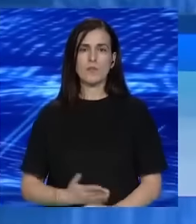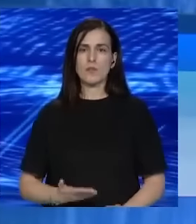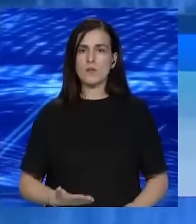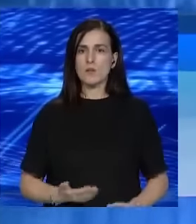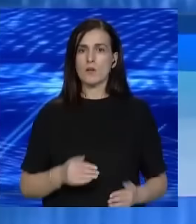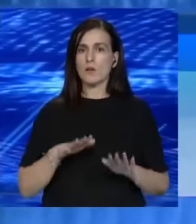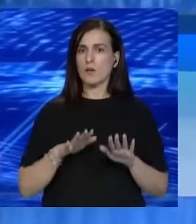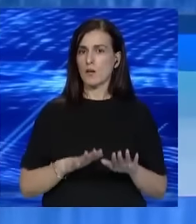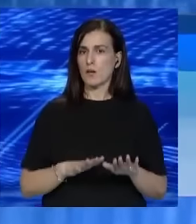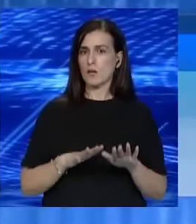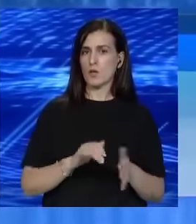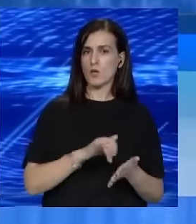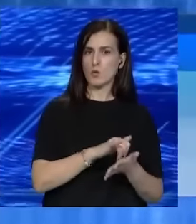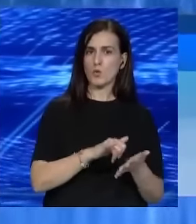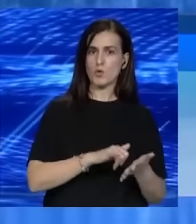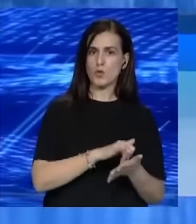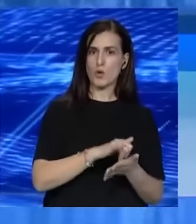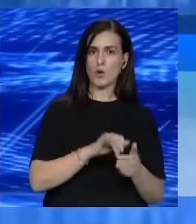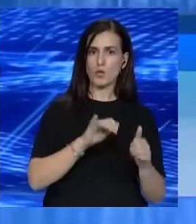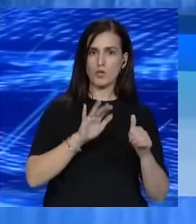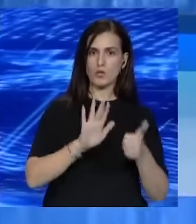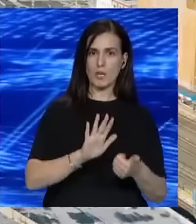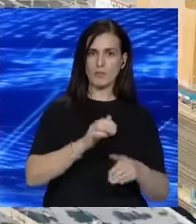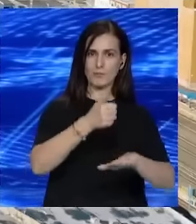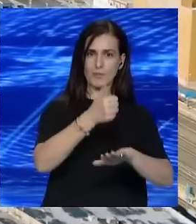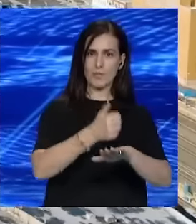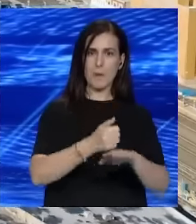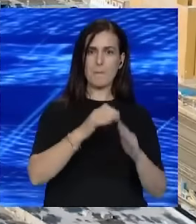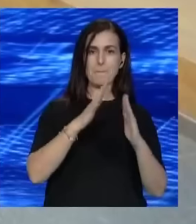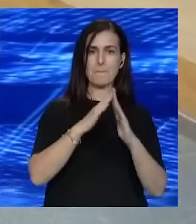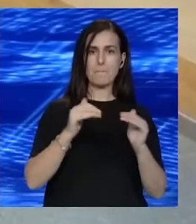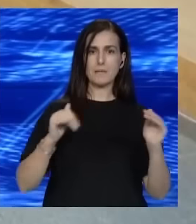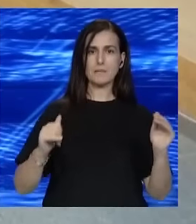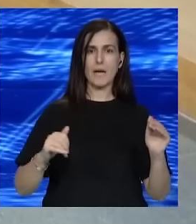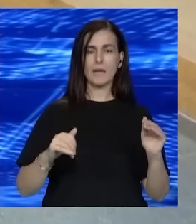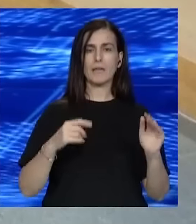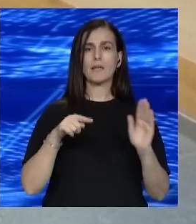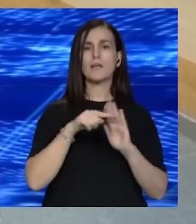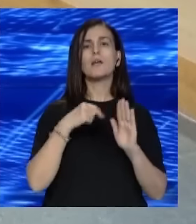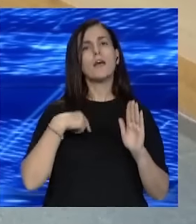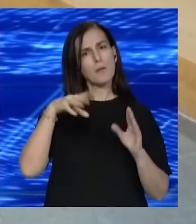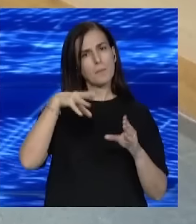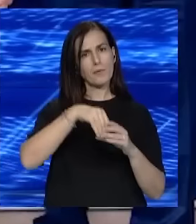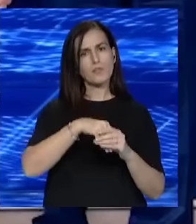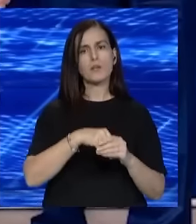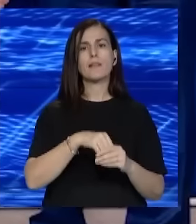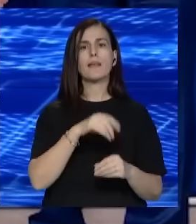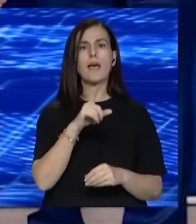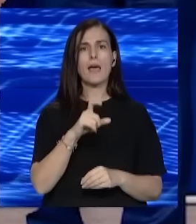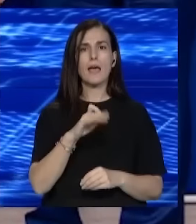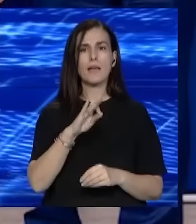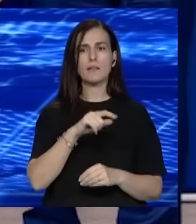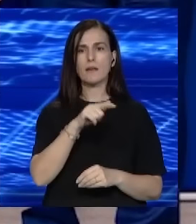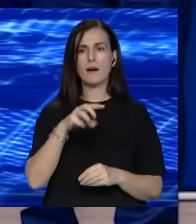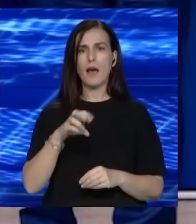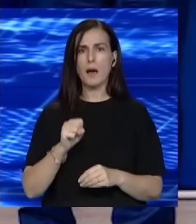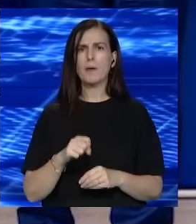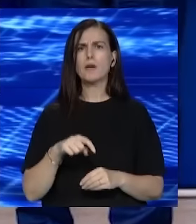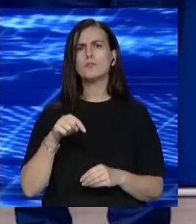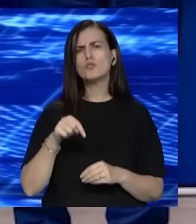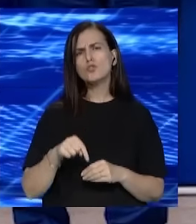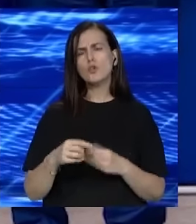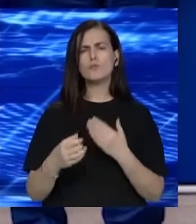Gjatë qëndrimit në New York, 6 liderët e Ballkanit Perëndimor, përfshirë këtu edhe kryeministin shqiptar Edi Rama, kanë zhvilluar një